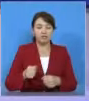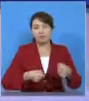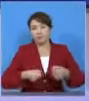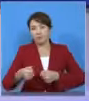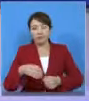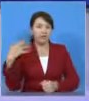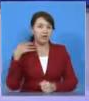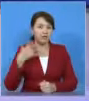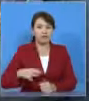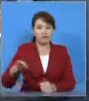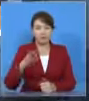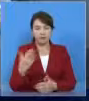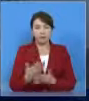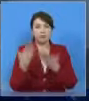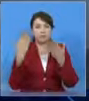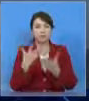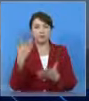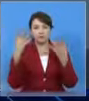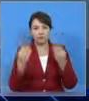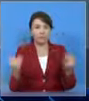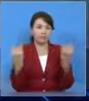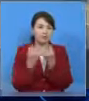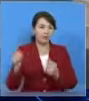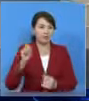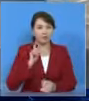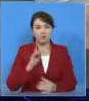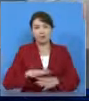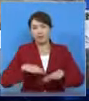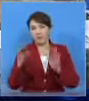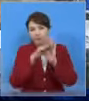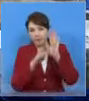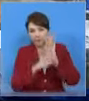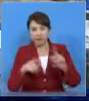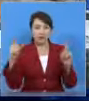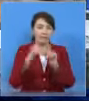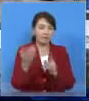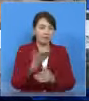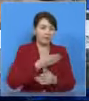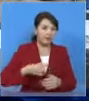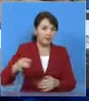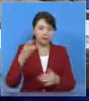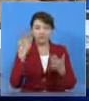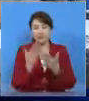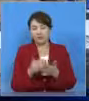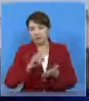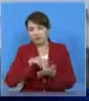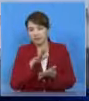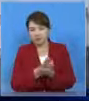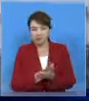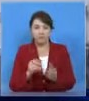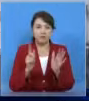организаций Кызылординской области. В течение 3 дней гостей ожидает насыщенная программа. К слову, в нашем регионе на сегодняшний день